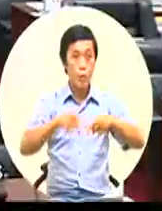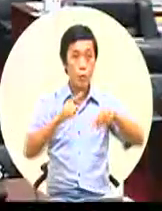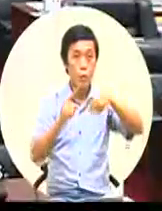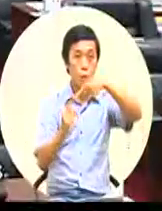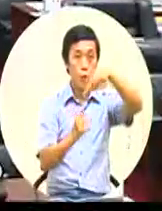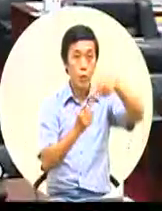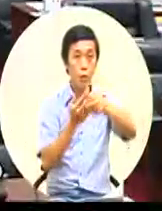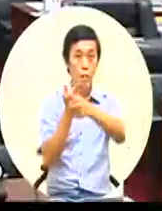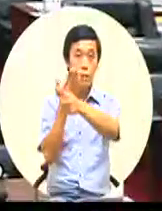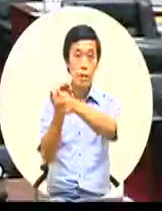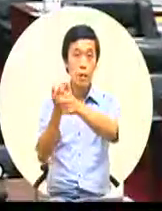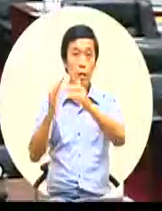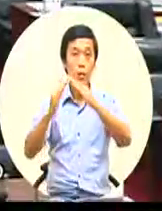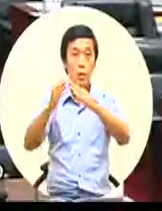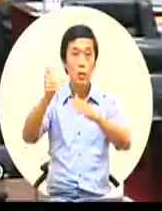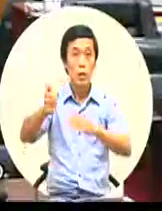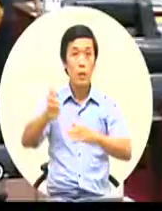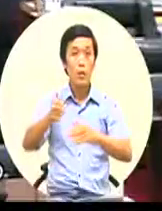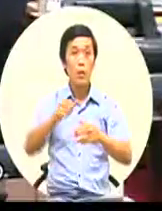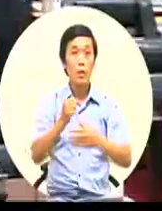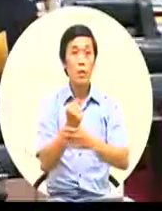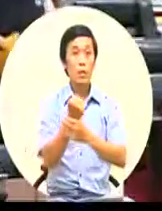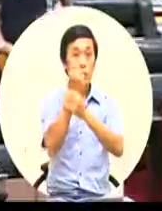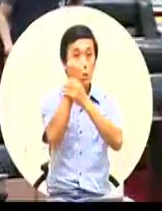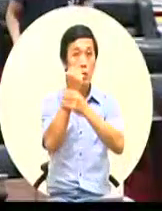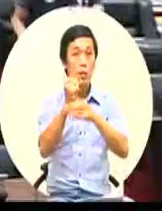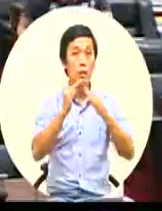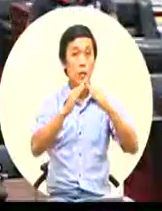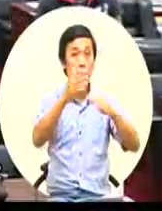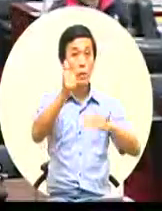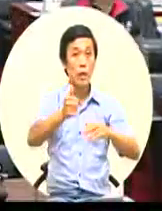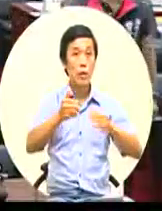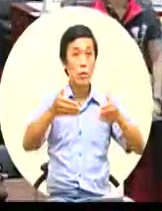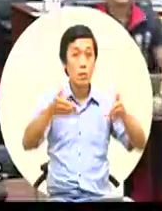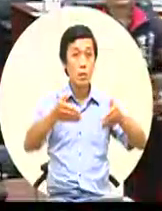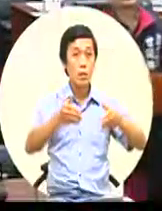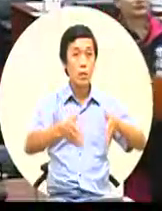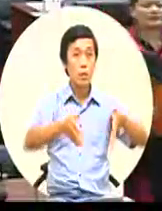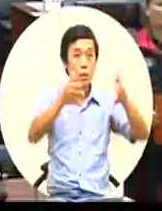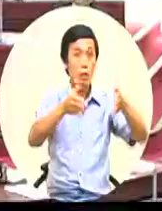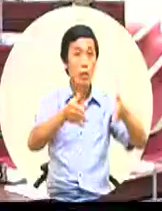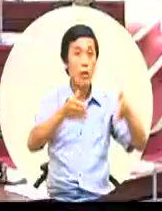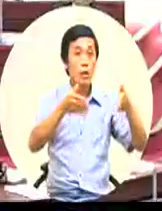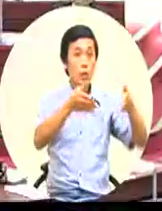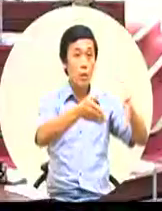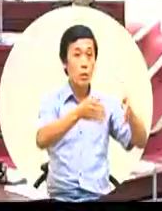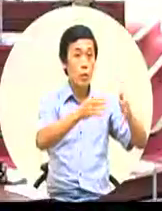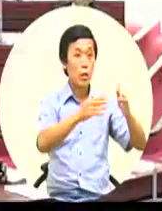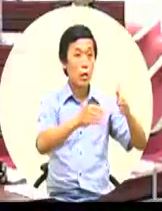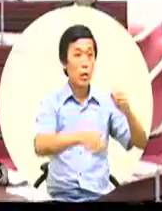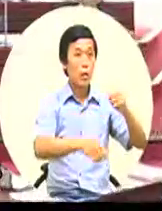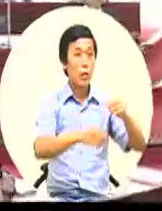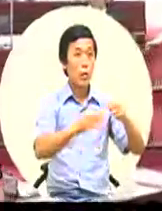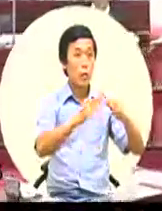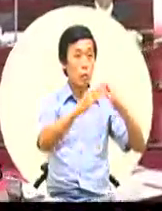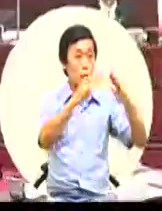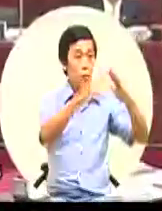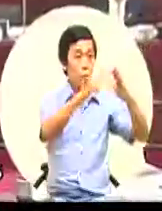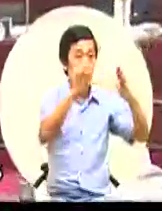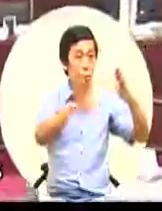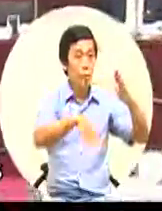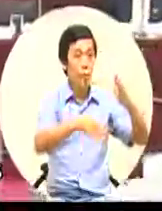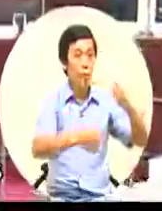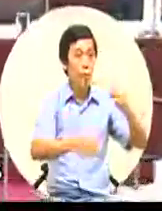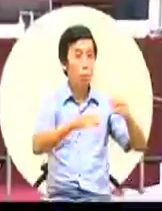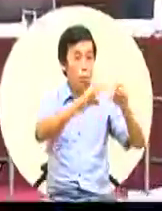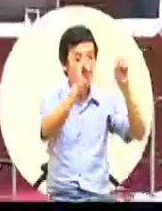支持市政建设，反对强拆破迁，支持市政建设，反对